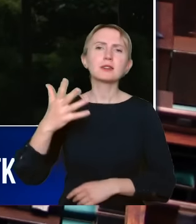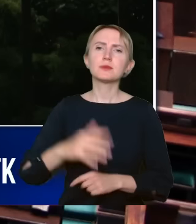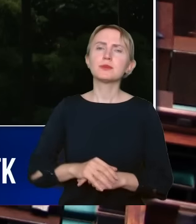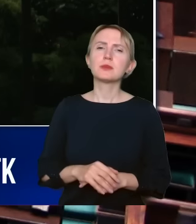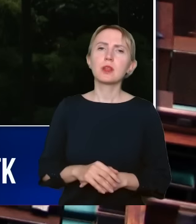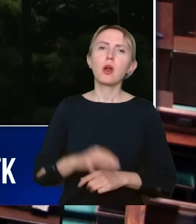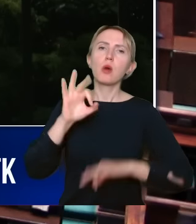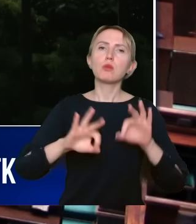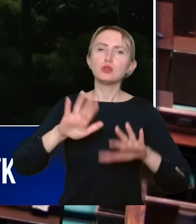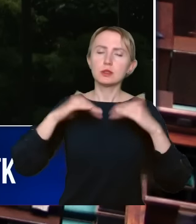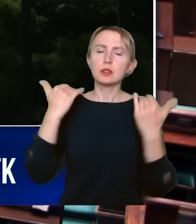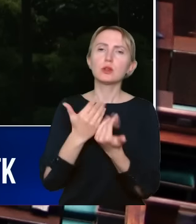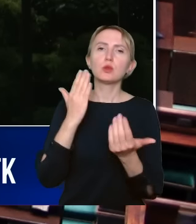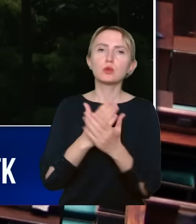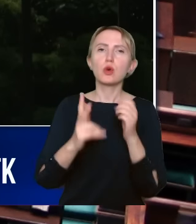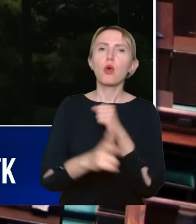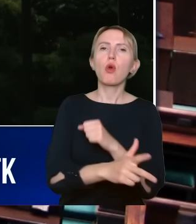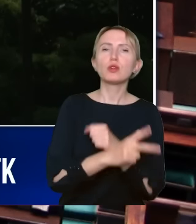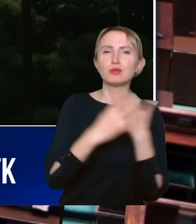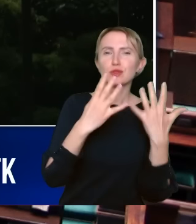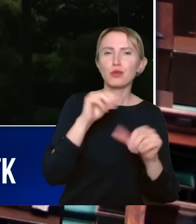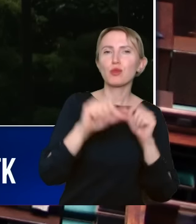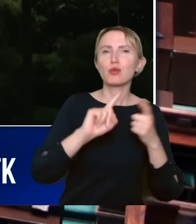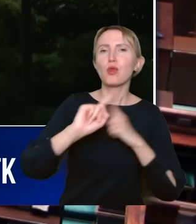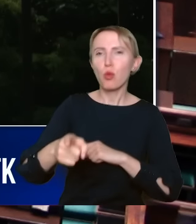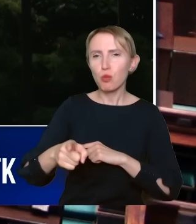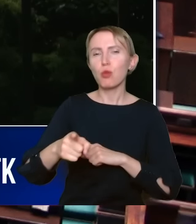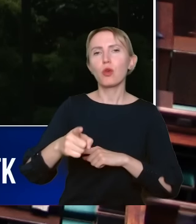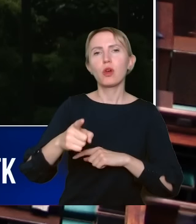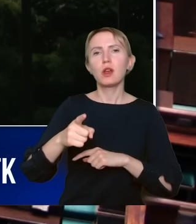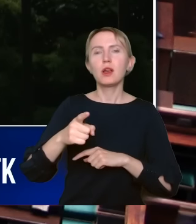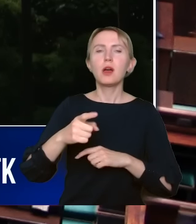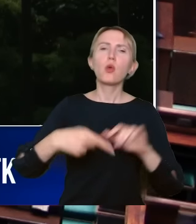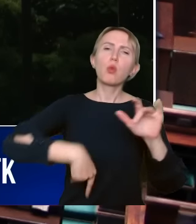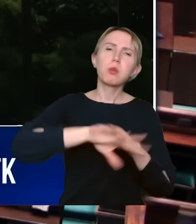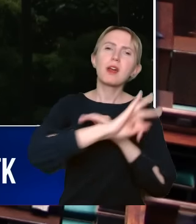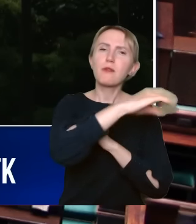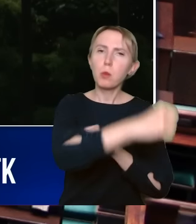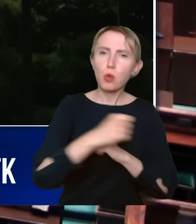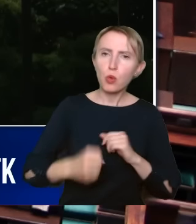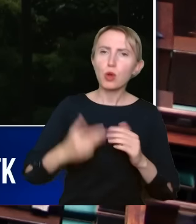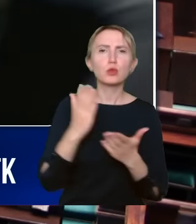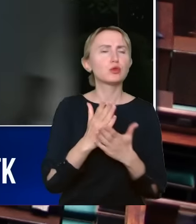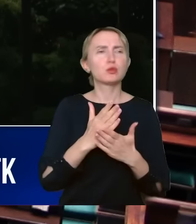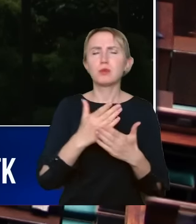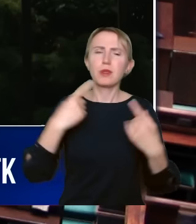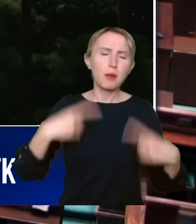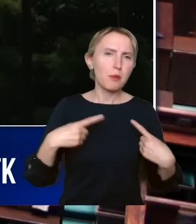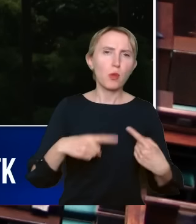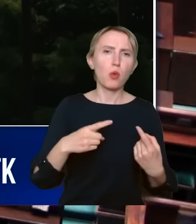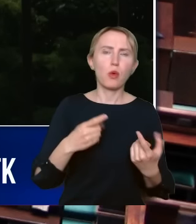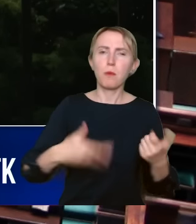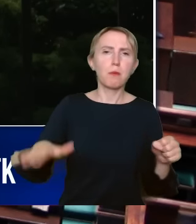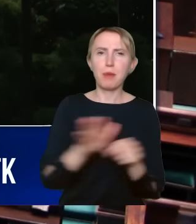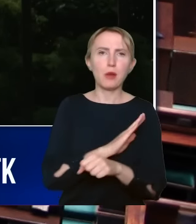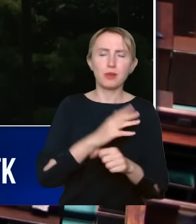posiedzeń Sejmu po 1989 roku, kiedy jakieś mandaty były nieobsadzone i to także po wyborach